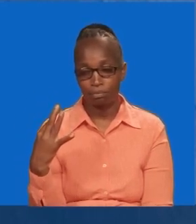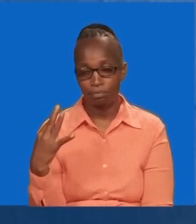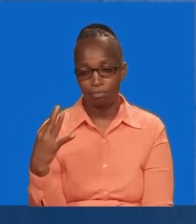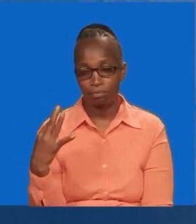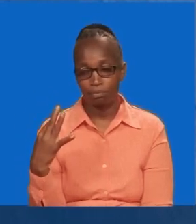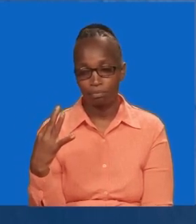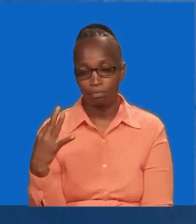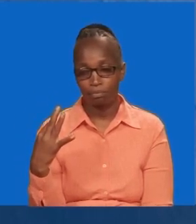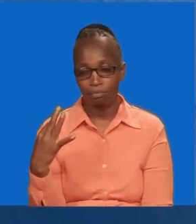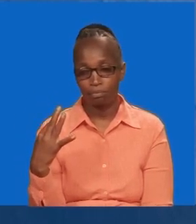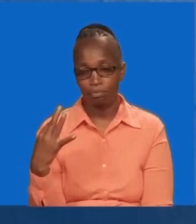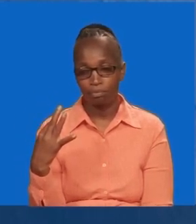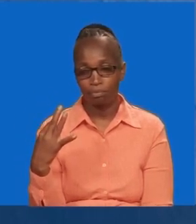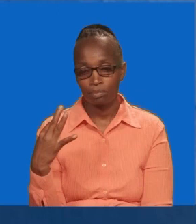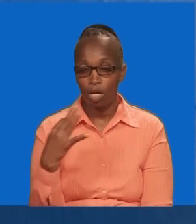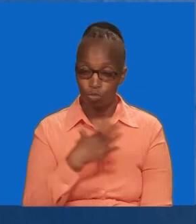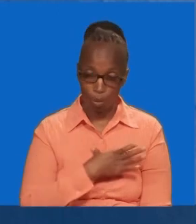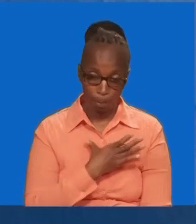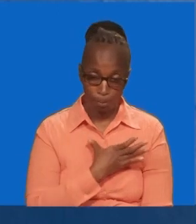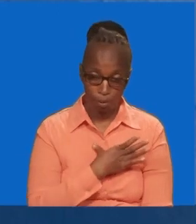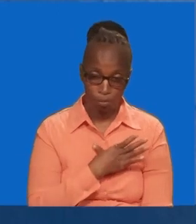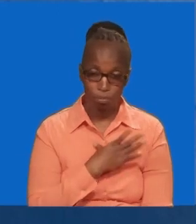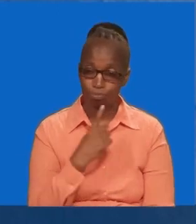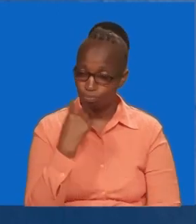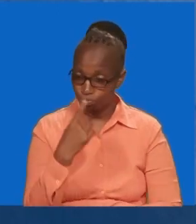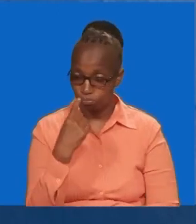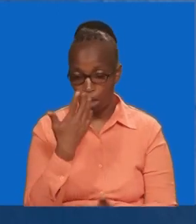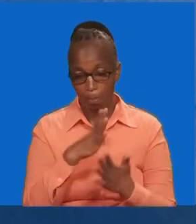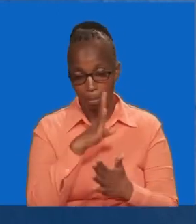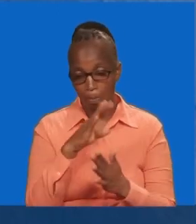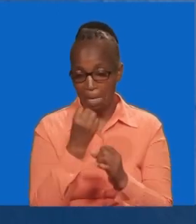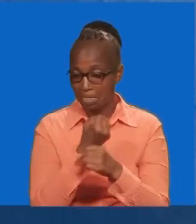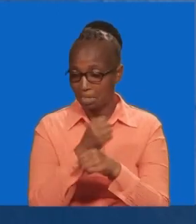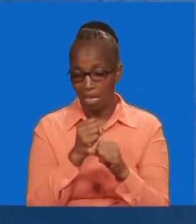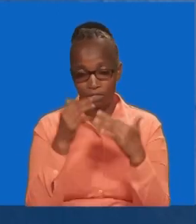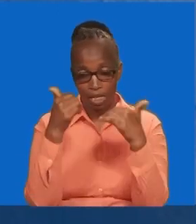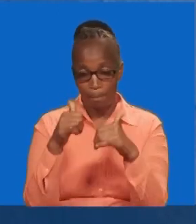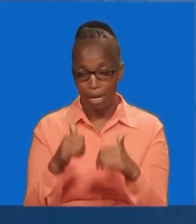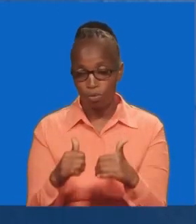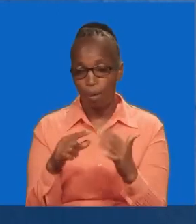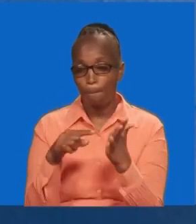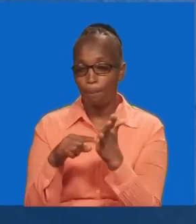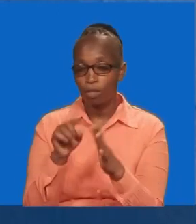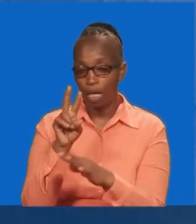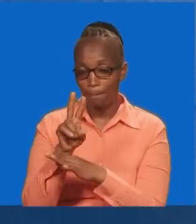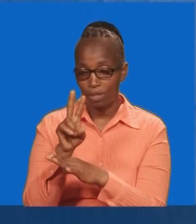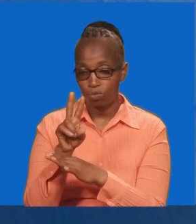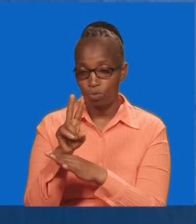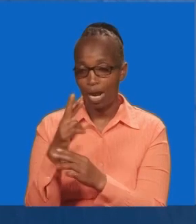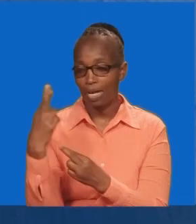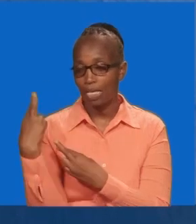ambao ama jukumu la kuhubiria watu ambao hawajaokoka. Na jambo la